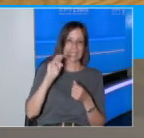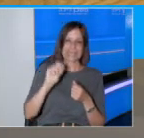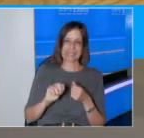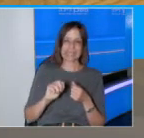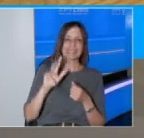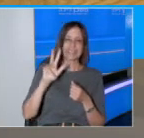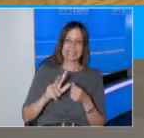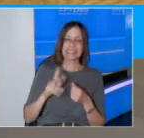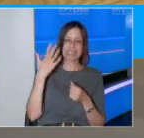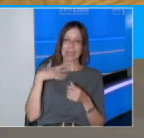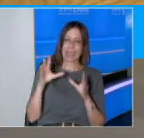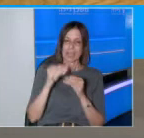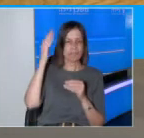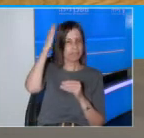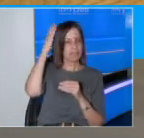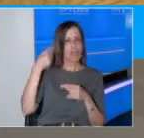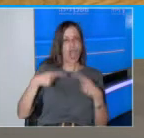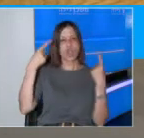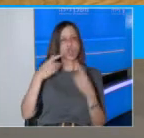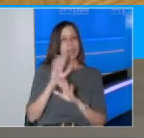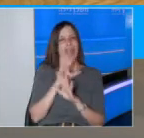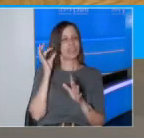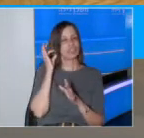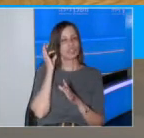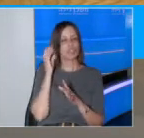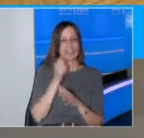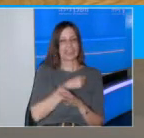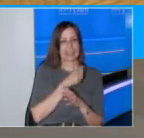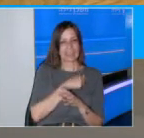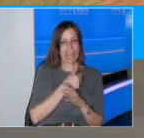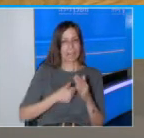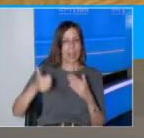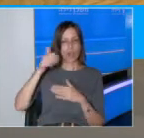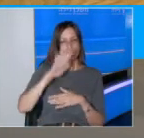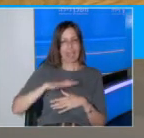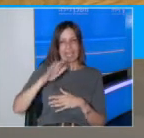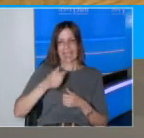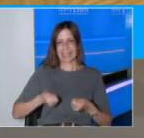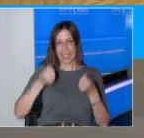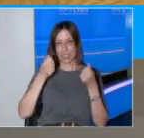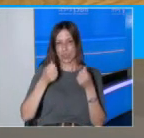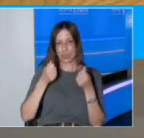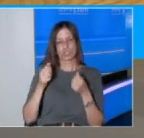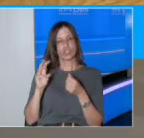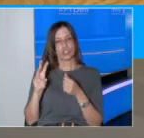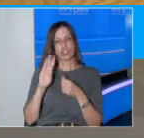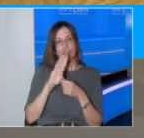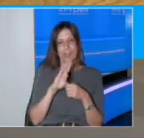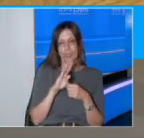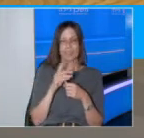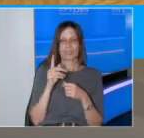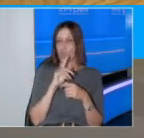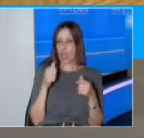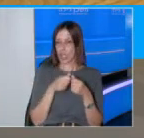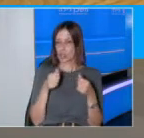נמצאת אישה דתייה בראש מערכת החינוך, ביפעת שאשא ביטון. אתם חושבים אז זה לא קשור, הסיפור הזה של